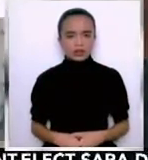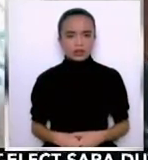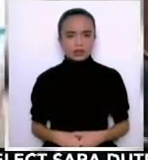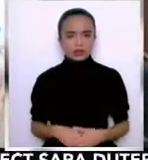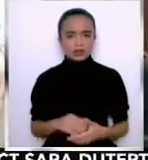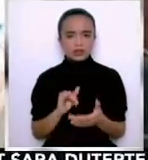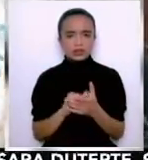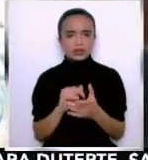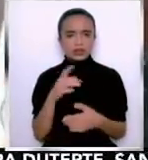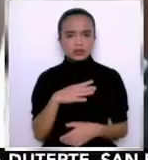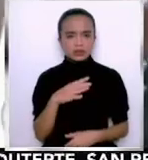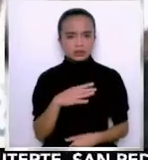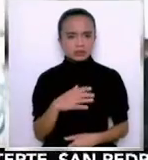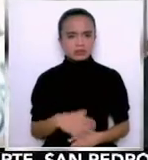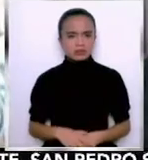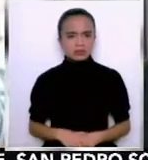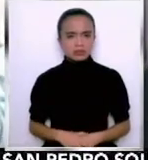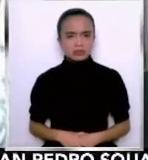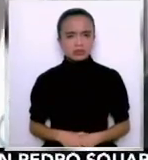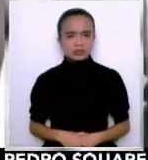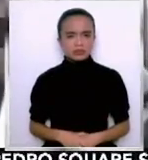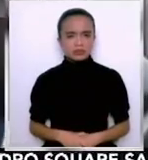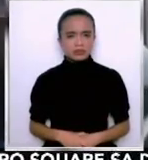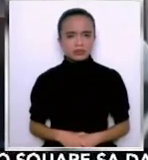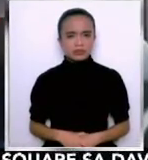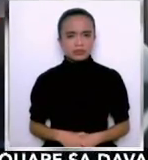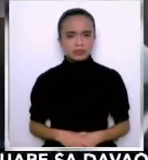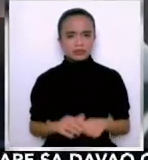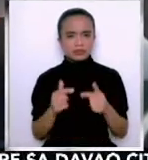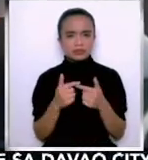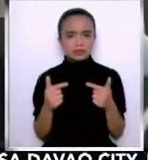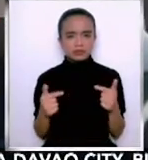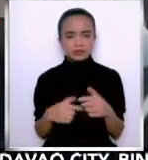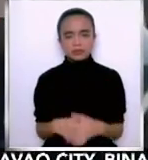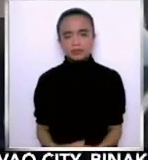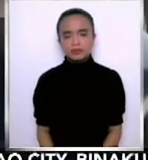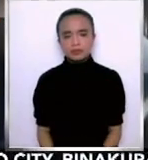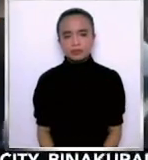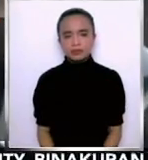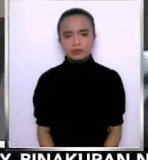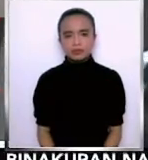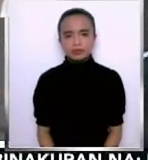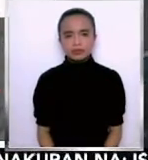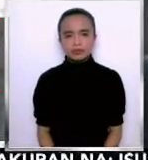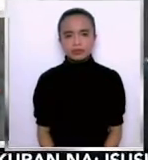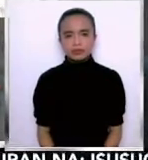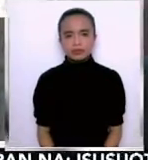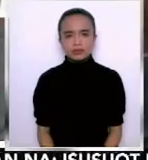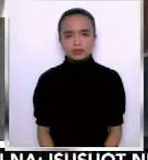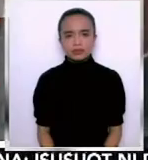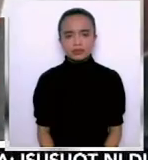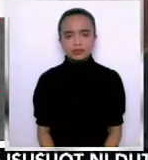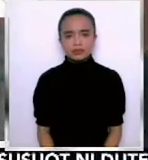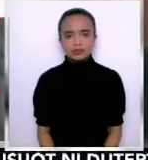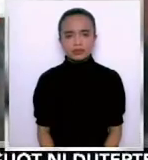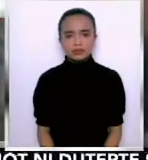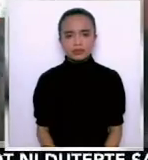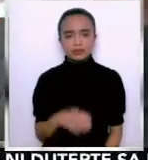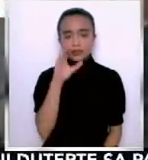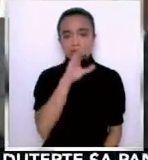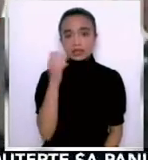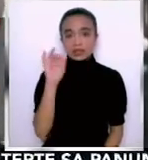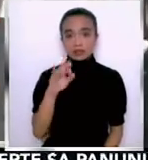ra siya namo nya mo dive shop mag na magud diving usa pud ana nga kami ini pagsuod mig mas